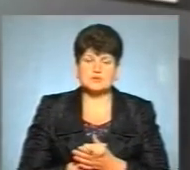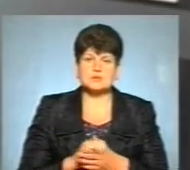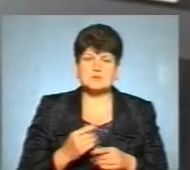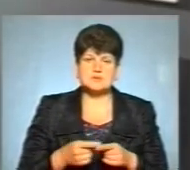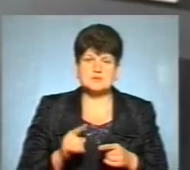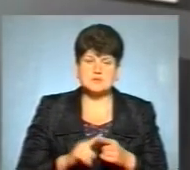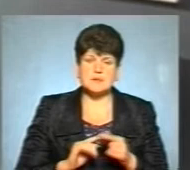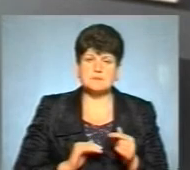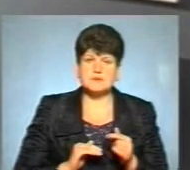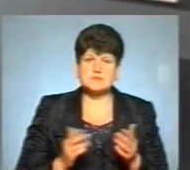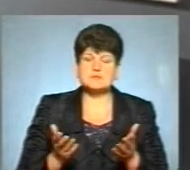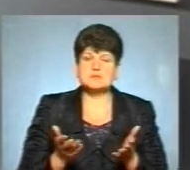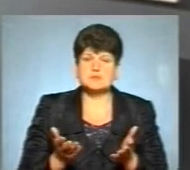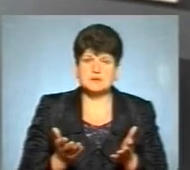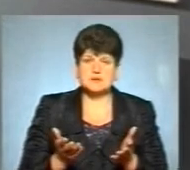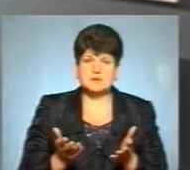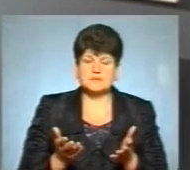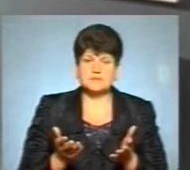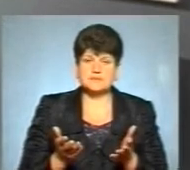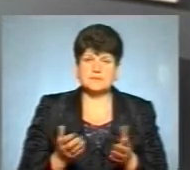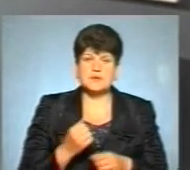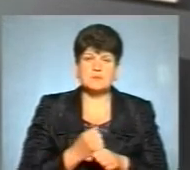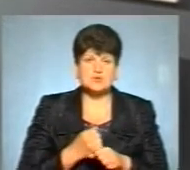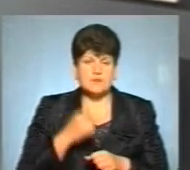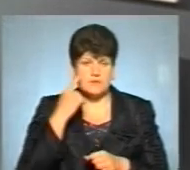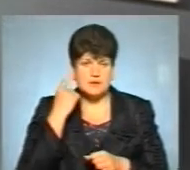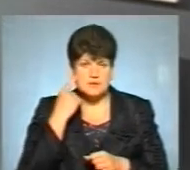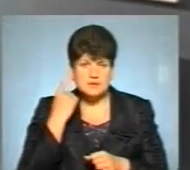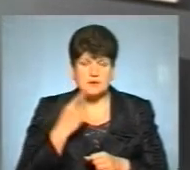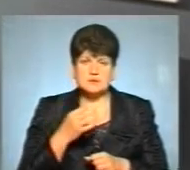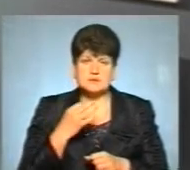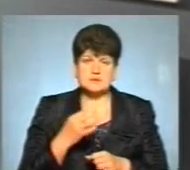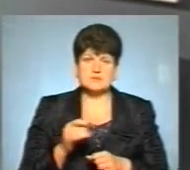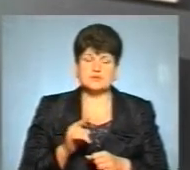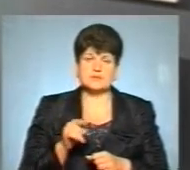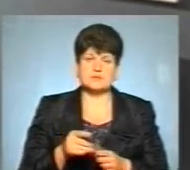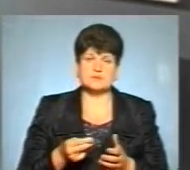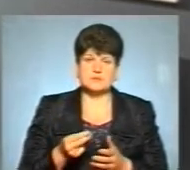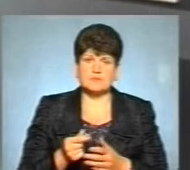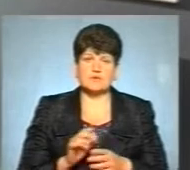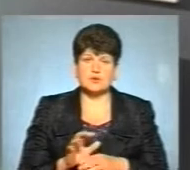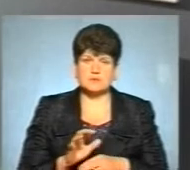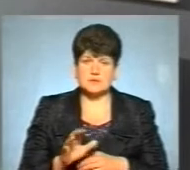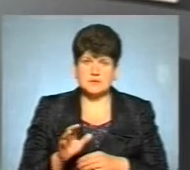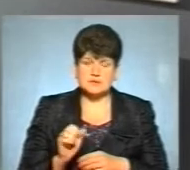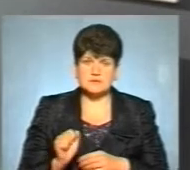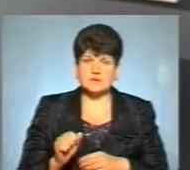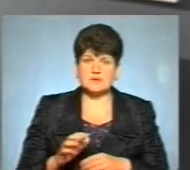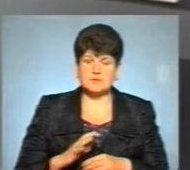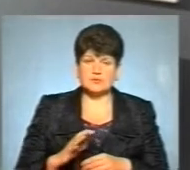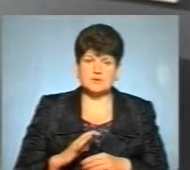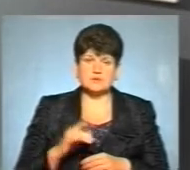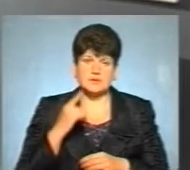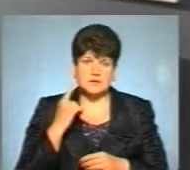італійський бізнес, який працював в Китаї, заявив, що він 30% виробництва, які були сконцентровані в Китаї,